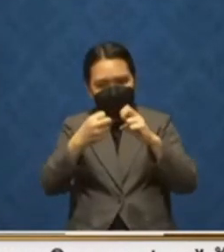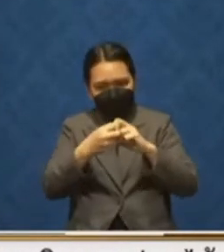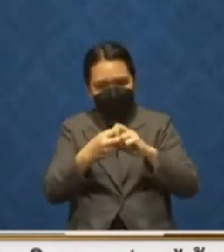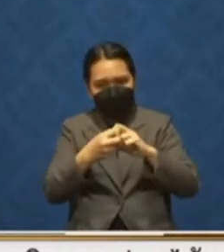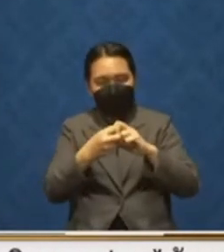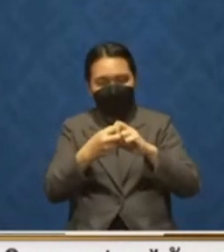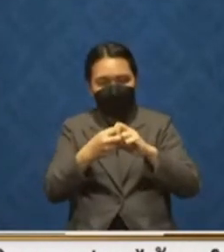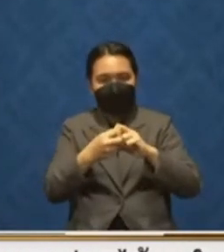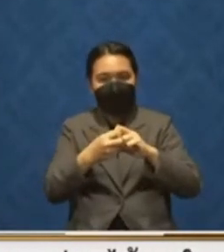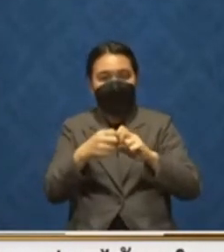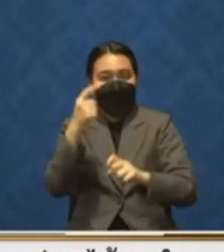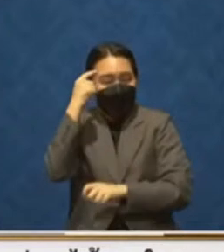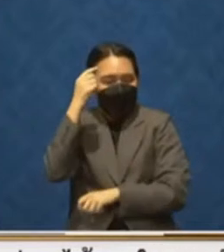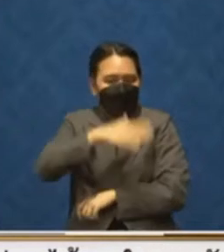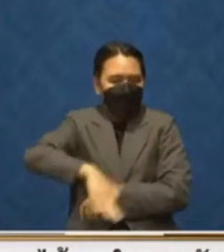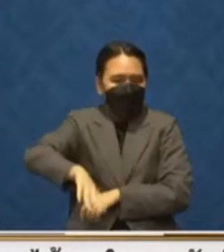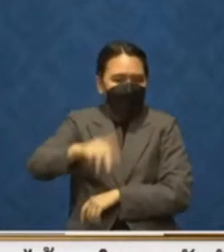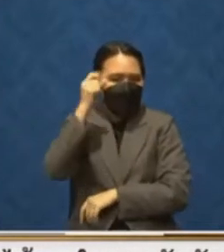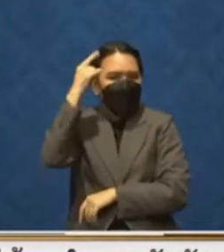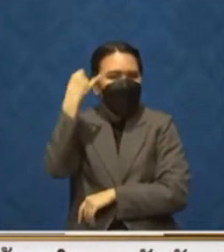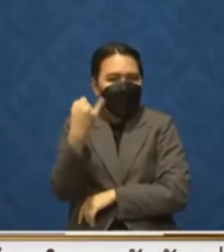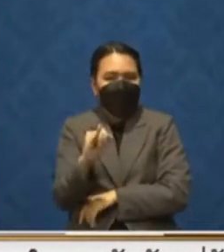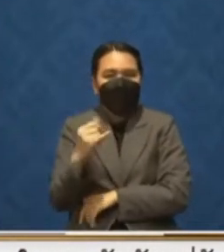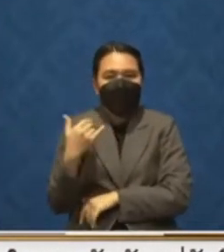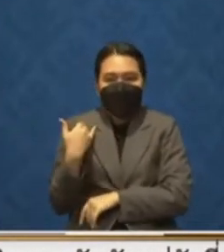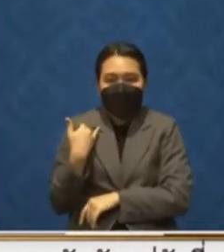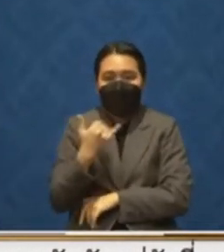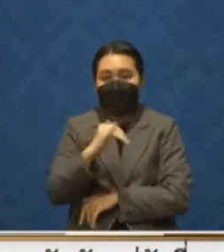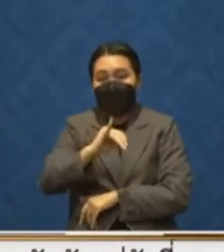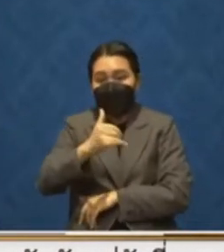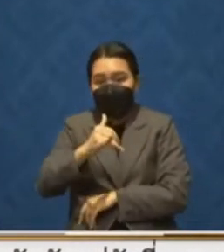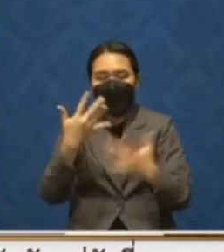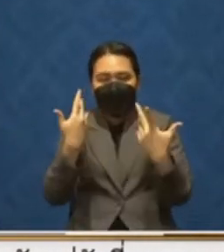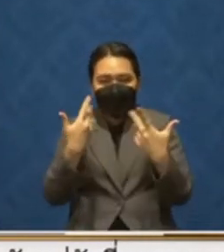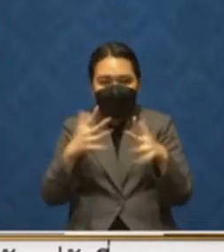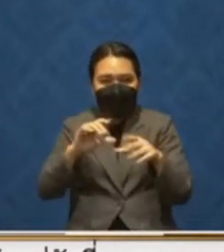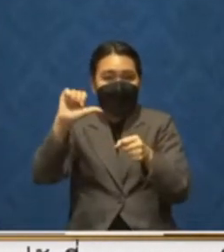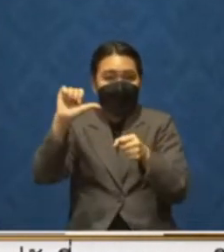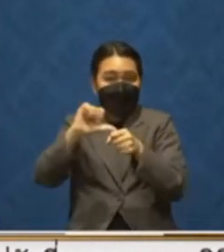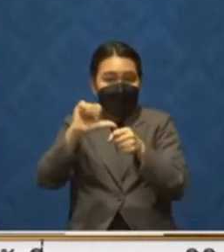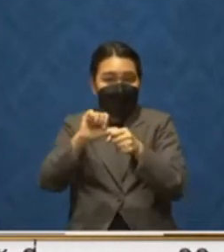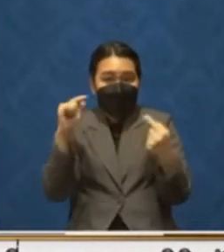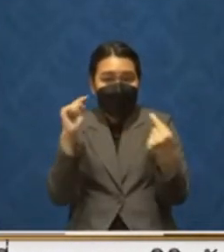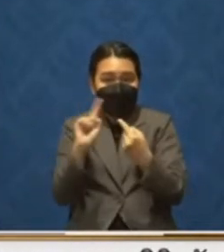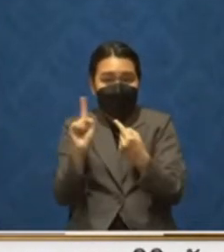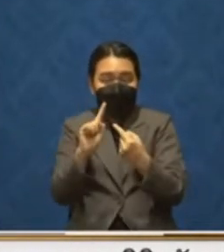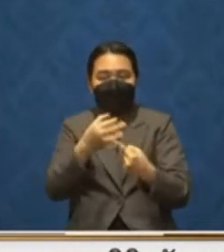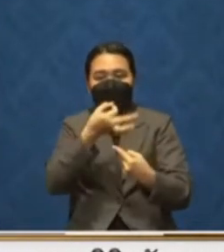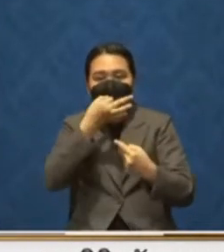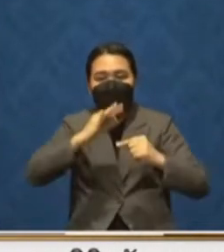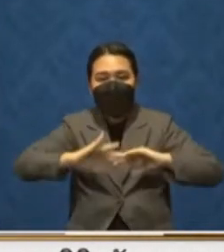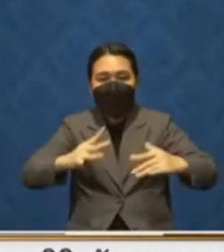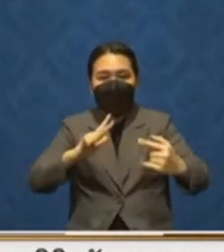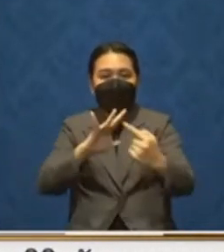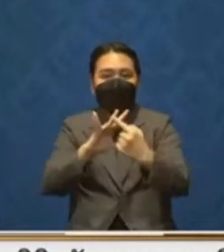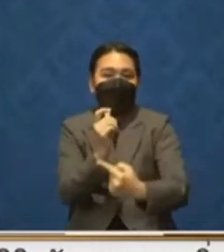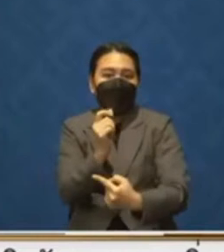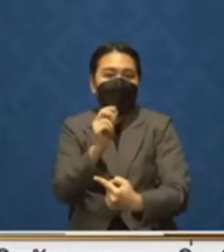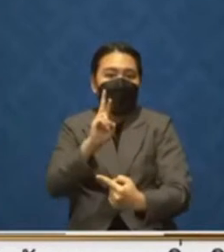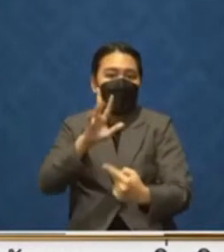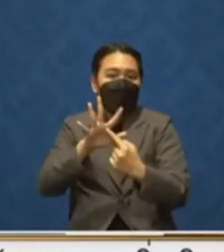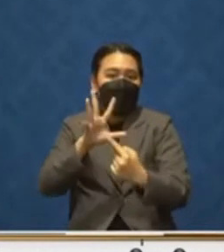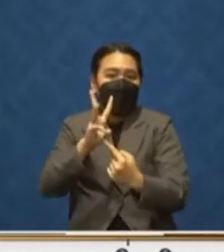ผิดนำไปไปบ้างนะครับก็นี่การว่าการใส่อ่าอ้าวแหล่งบงกชเอราวัณไม่สามารถผลิตได้เลยนะในปัจจุบัน